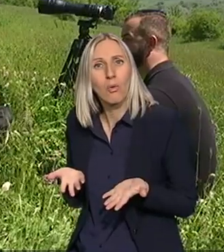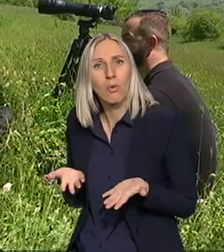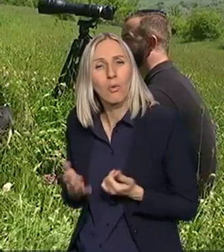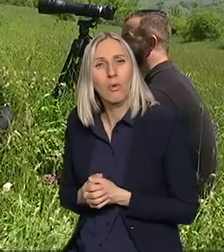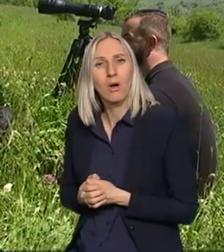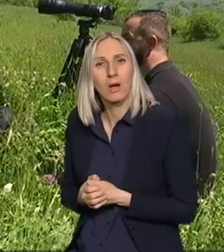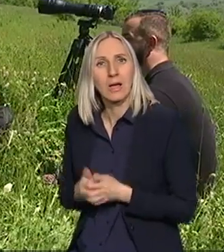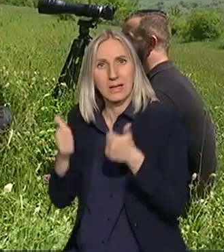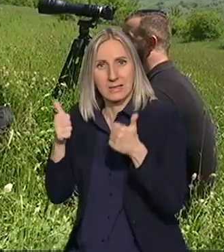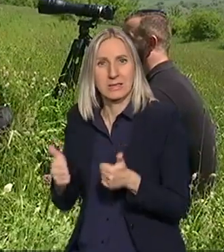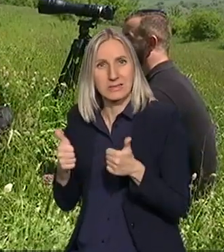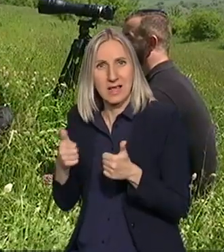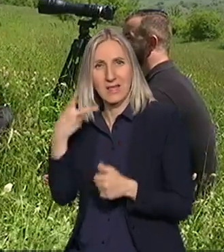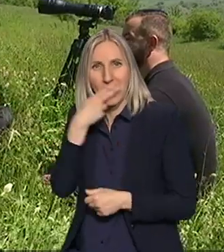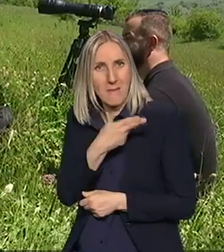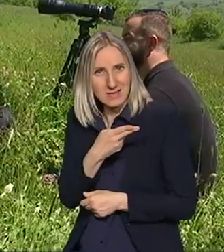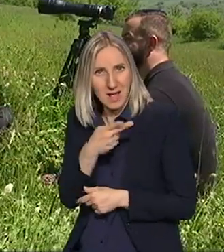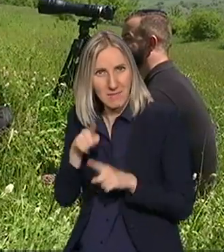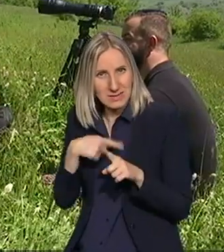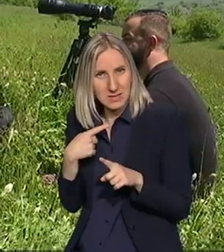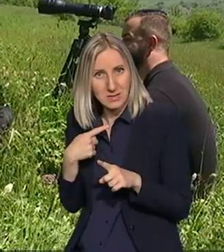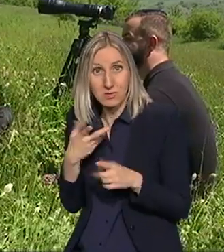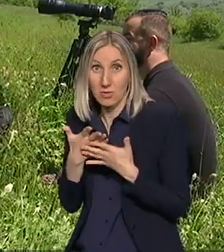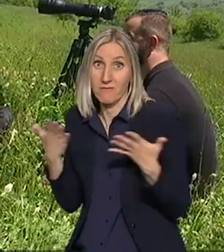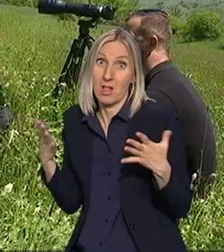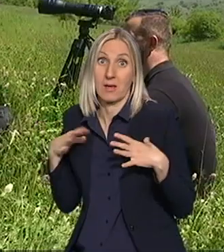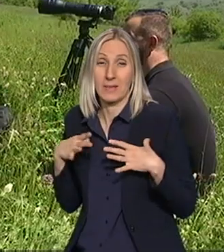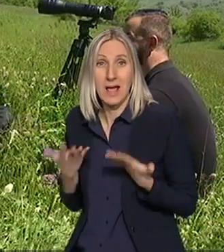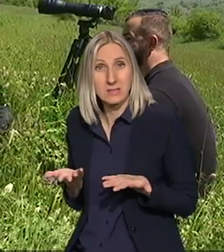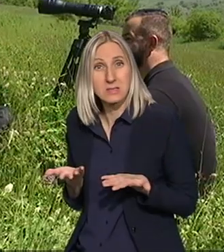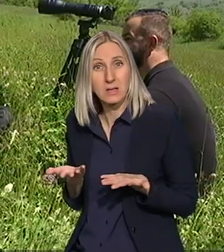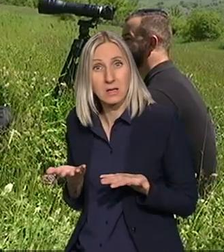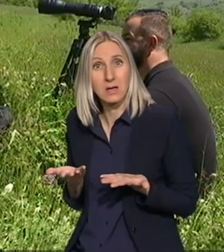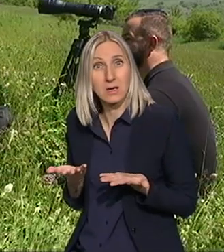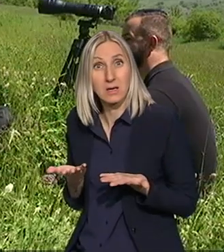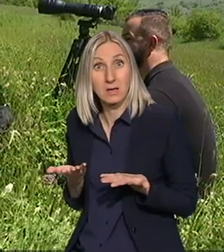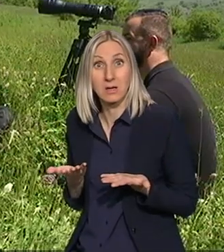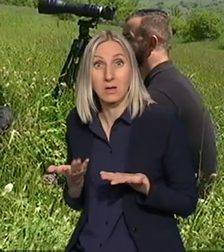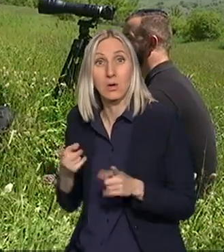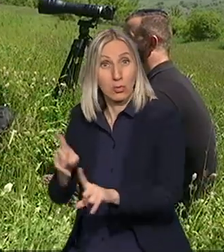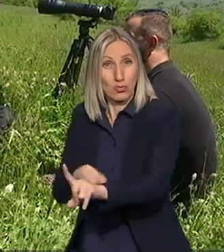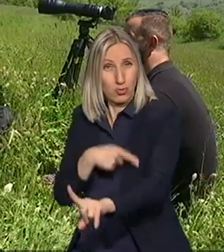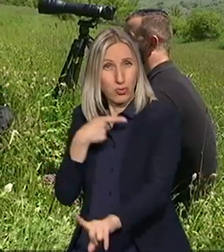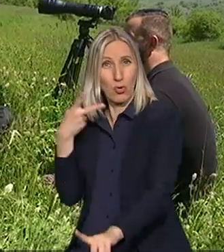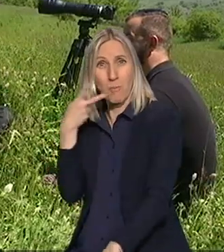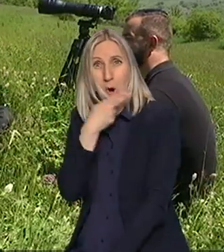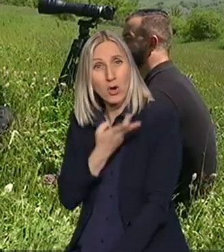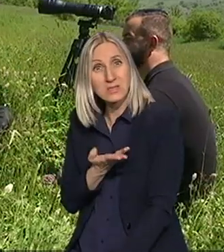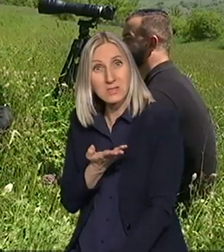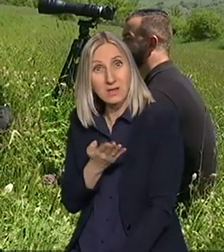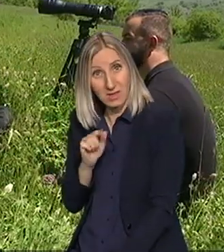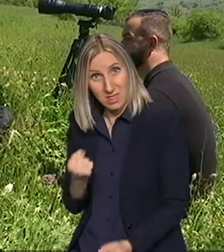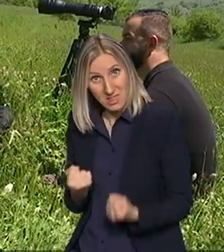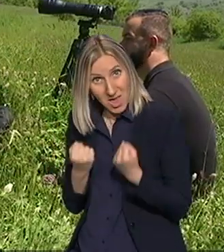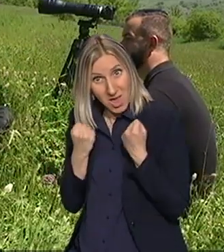je mesec Ramazan, veliki praznik i dugotrajni post. Je li teško